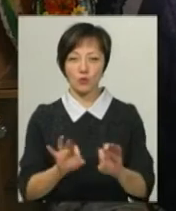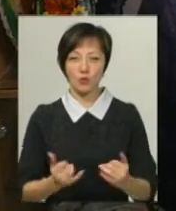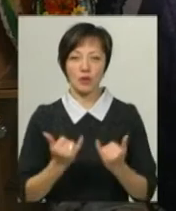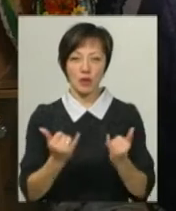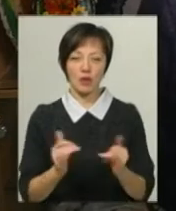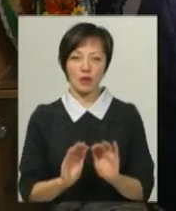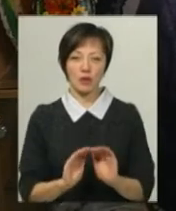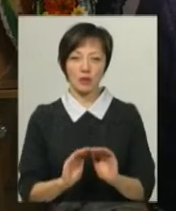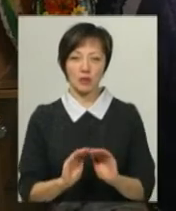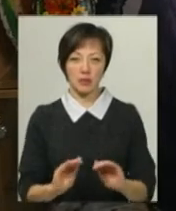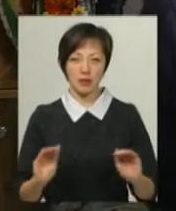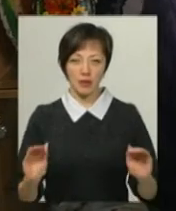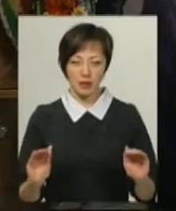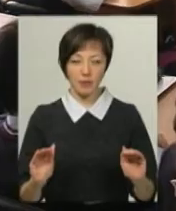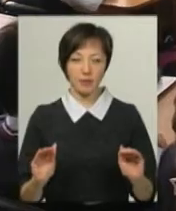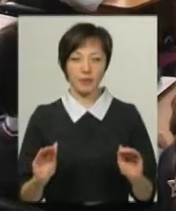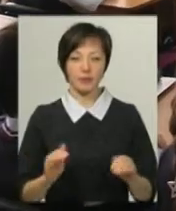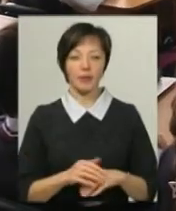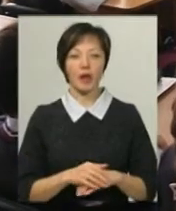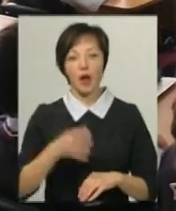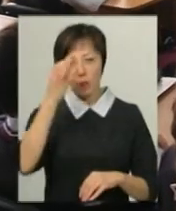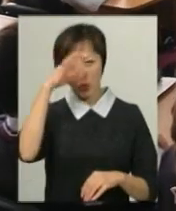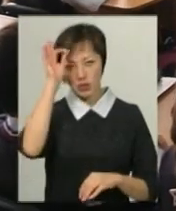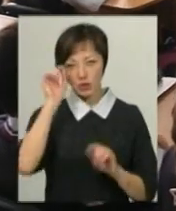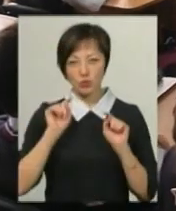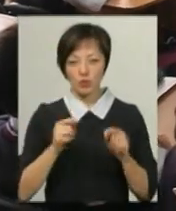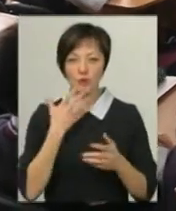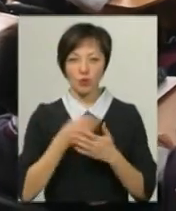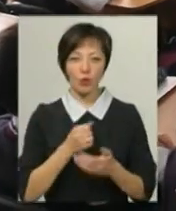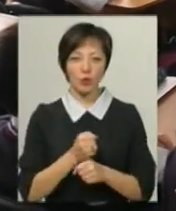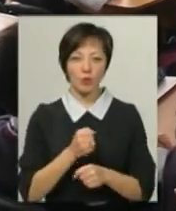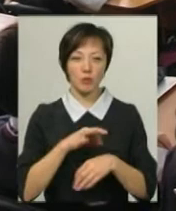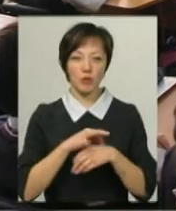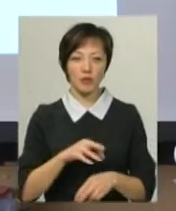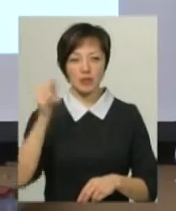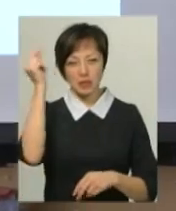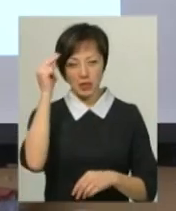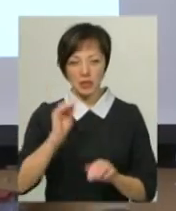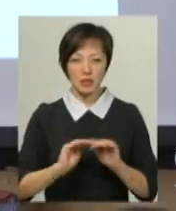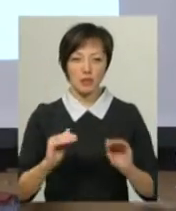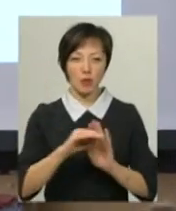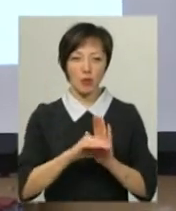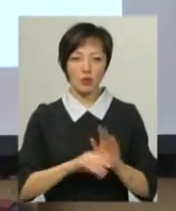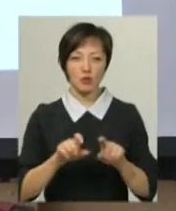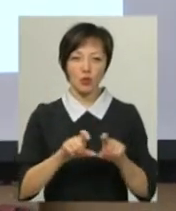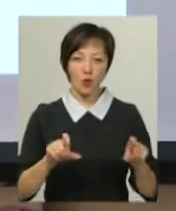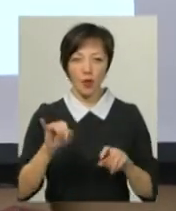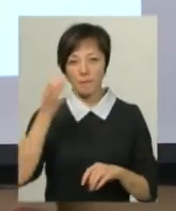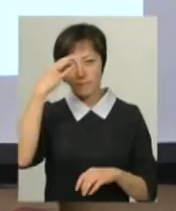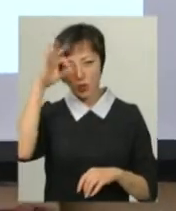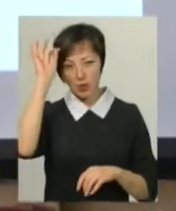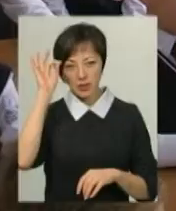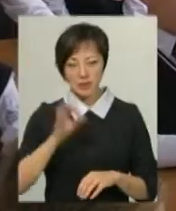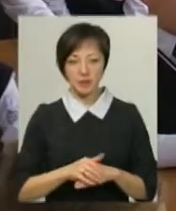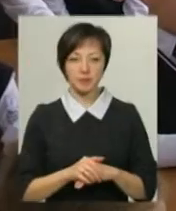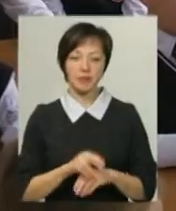молодих людей. Поліцейські зосереджуватимуть свою роботу на проведенні занять із учнями за програмою «Школа і поліція». Лейтенант